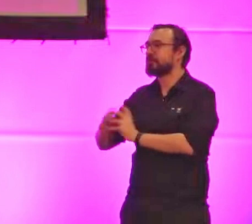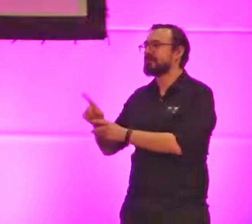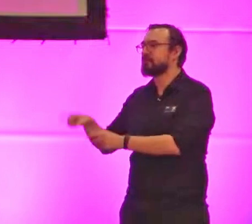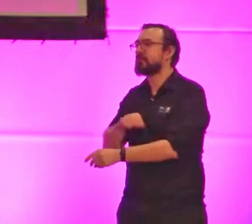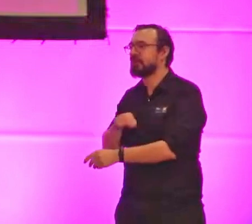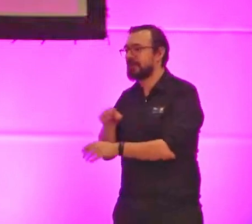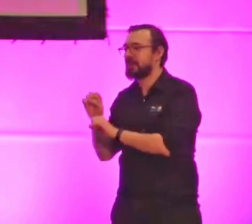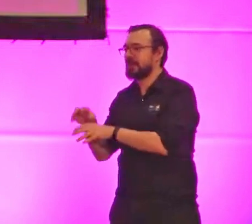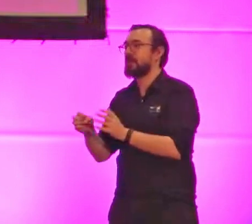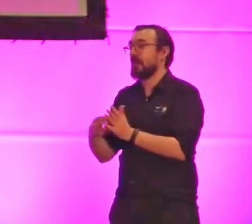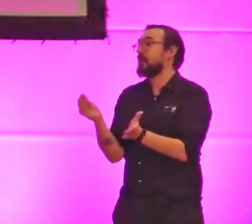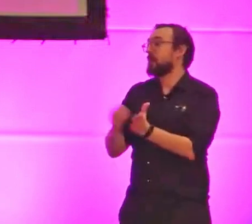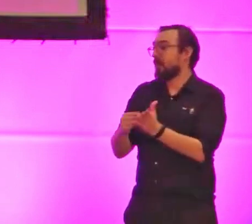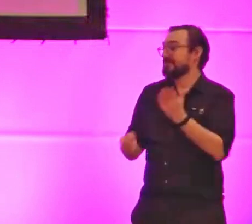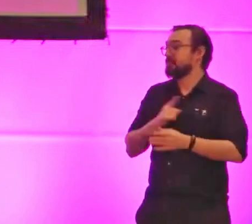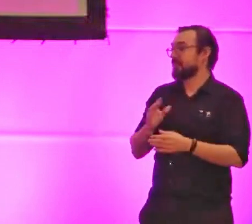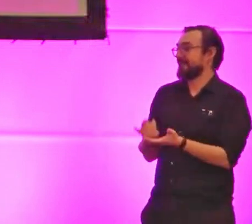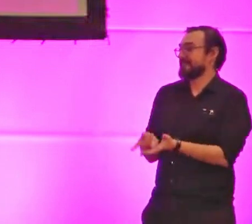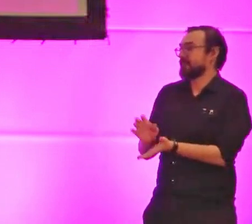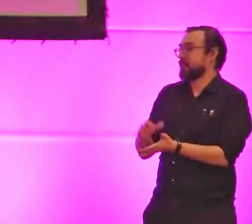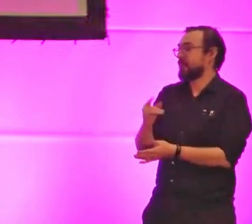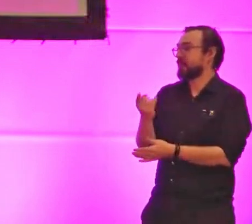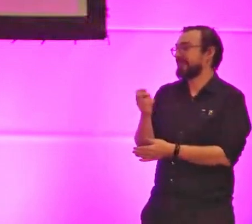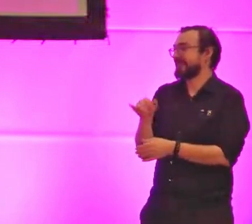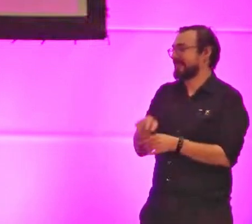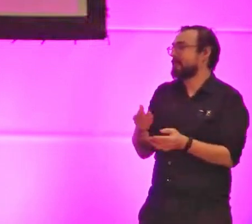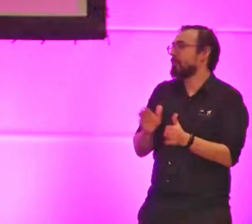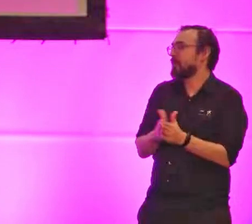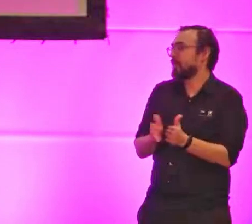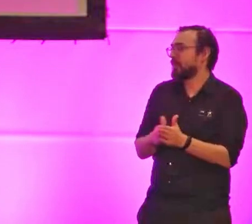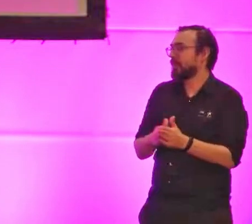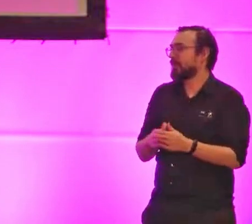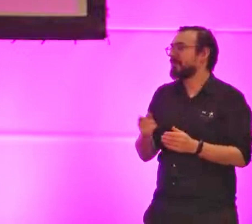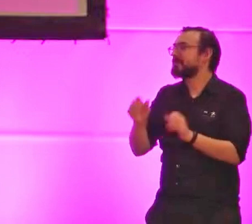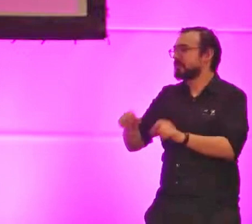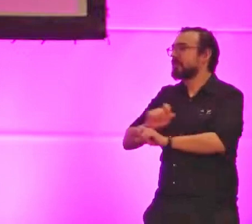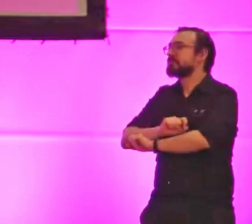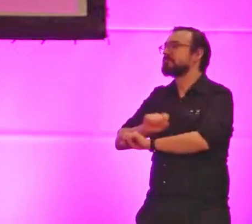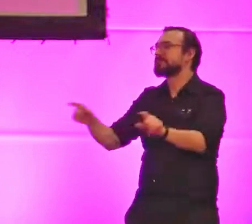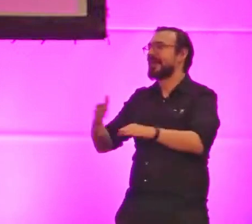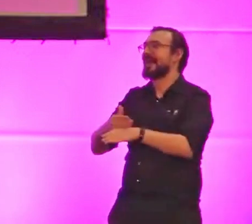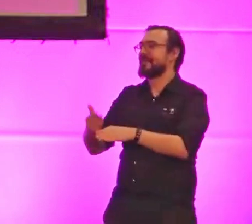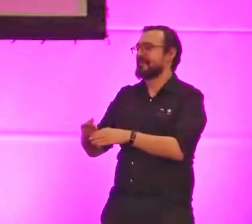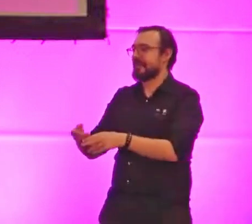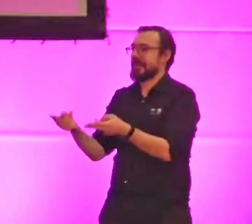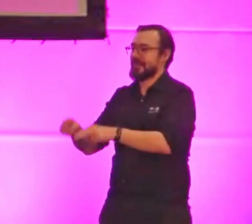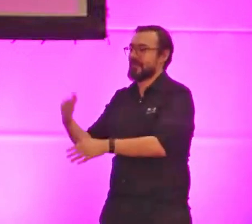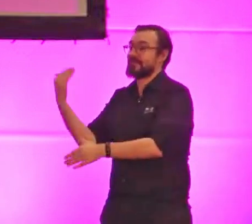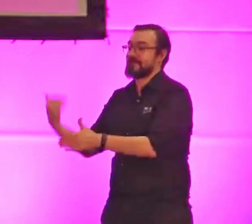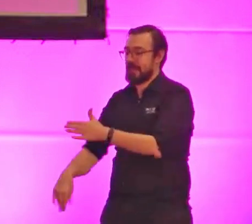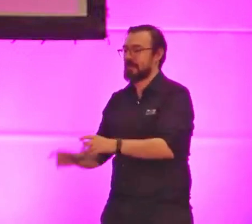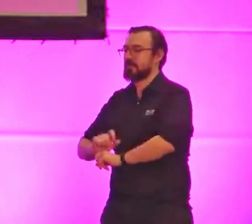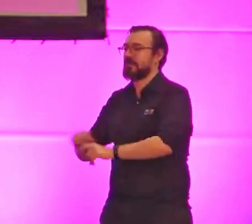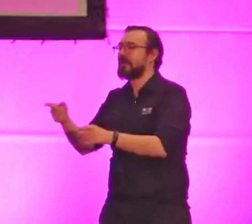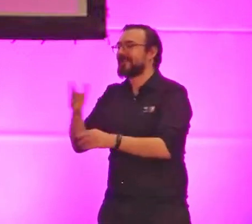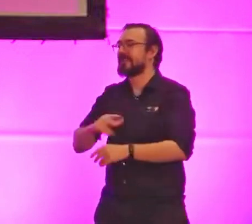då. Det står rätt mycket om Fares Lundin i den här boken. Och den kommer att ges ut efter tingsrättens dom. Så vi får